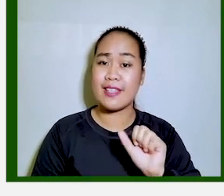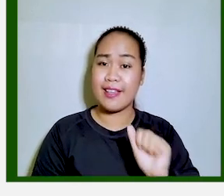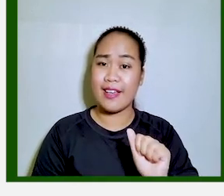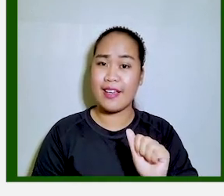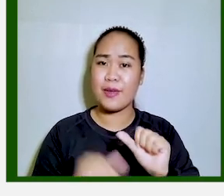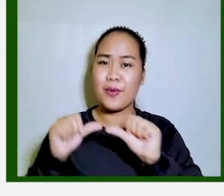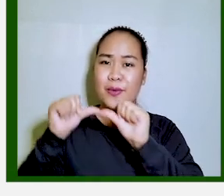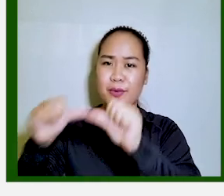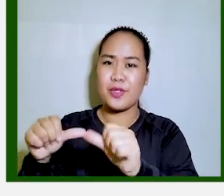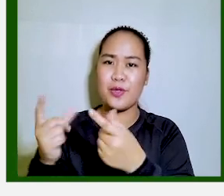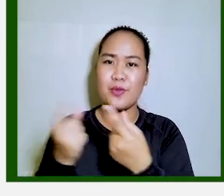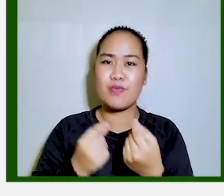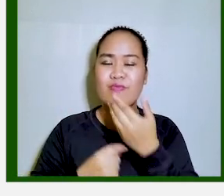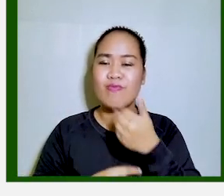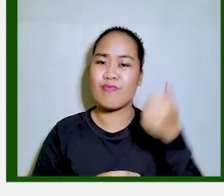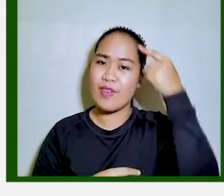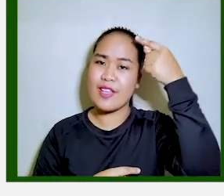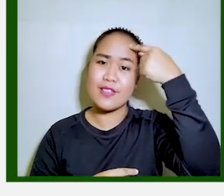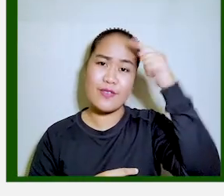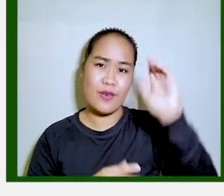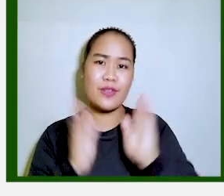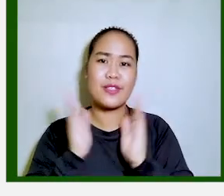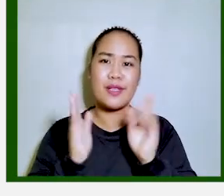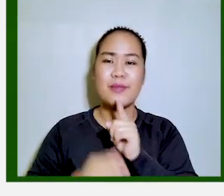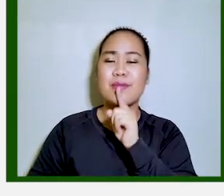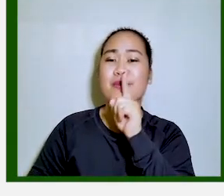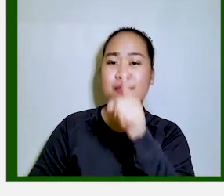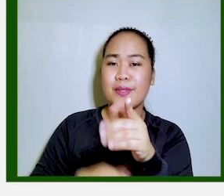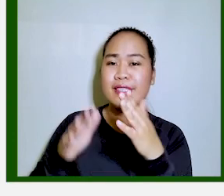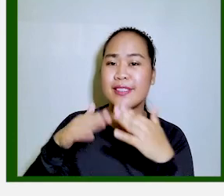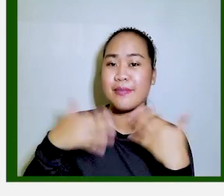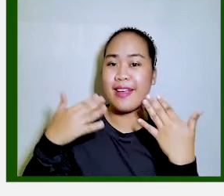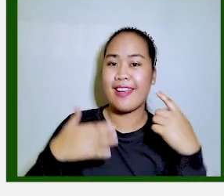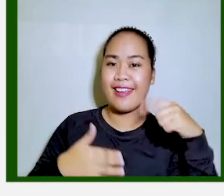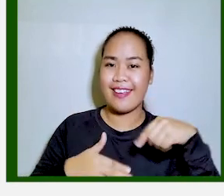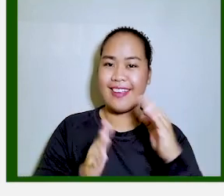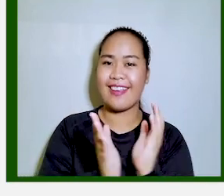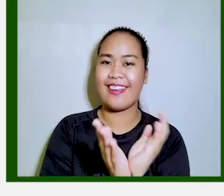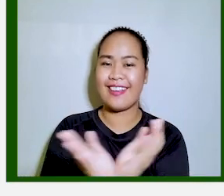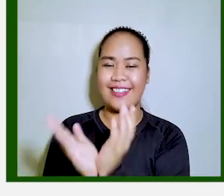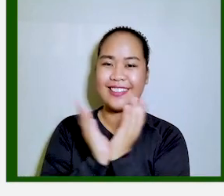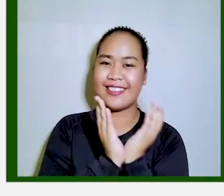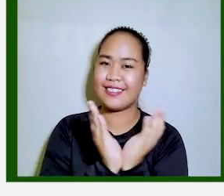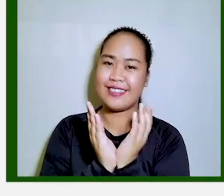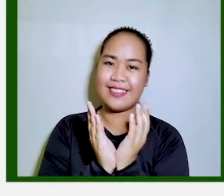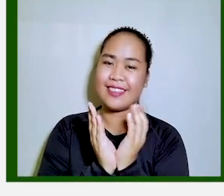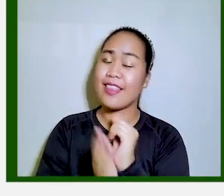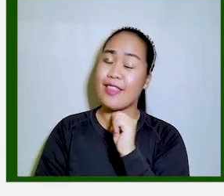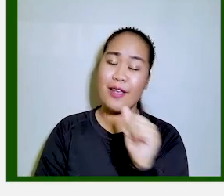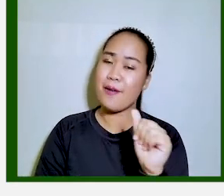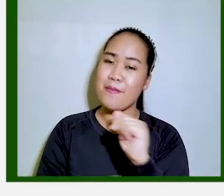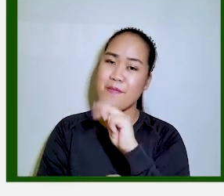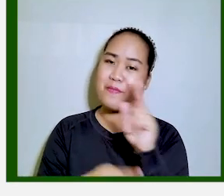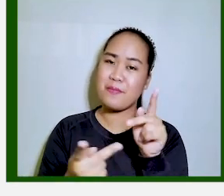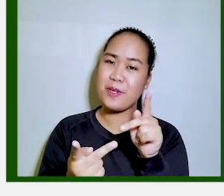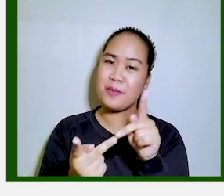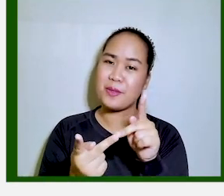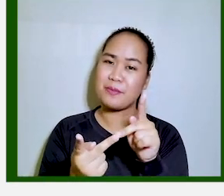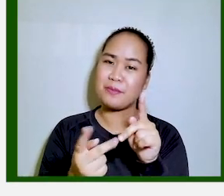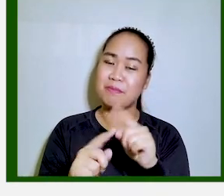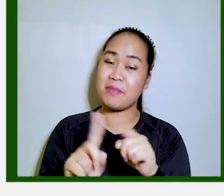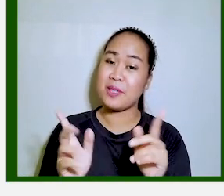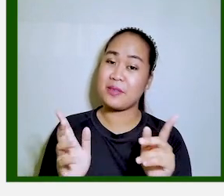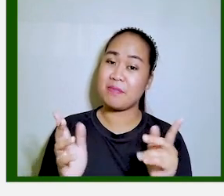its best upang ihatid ang tunay na service with a smile para po sa ating komunidad. Hindi man perpekto, no? Sinasabi ko nga, 'di